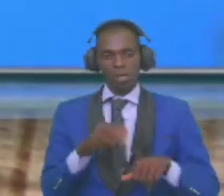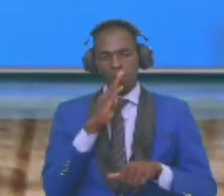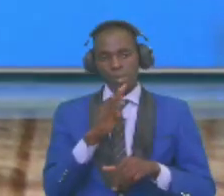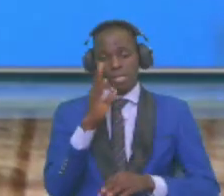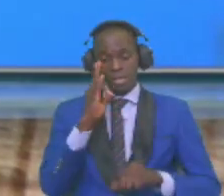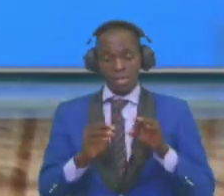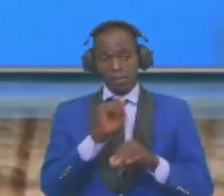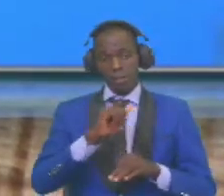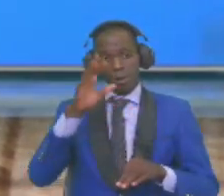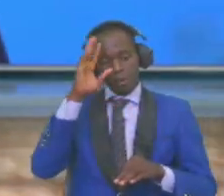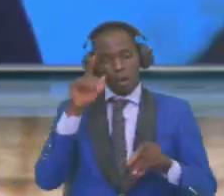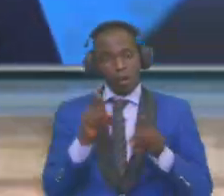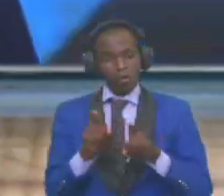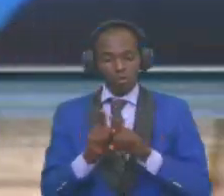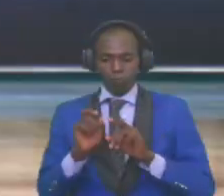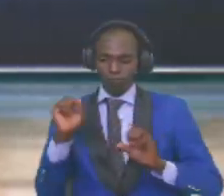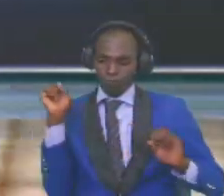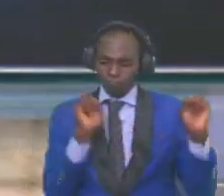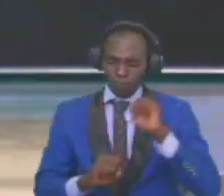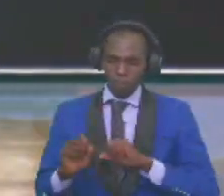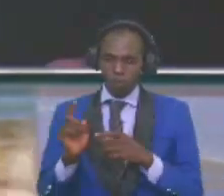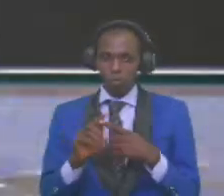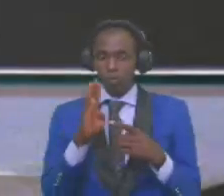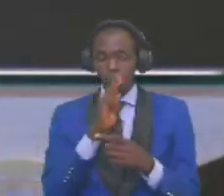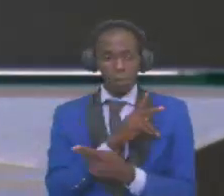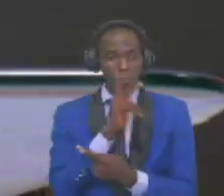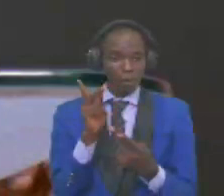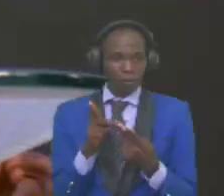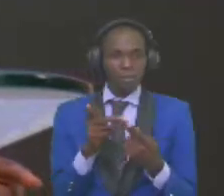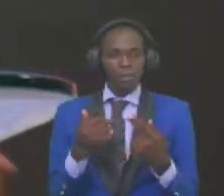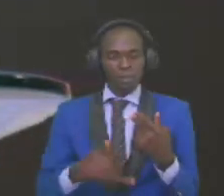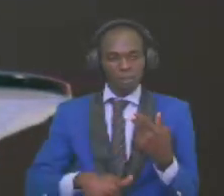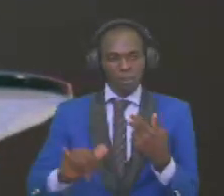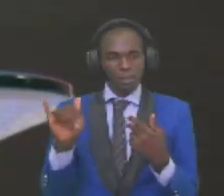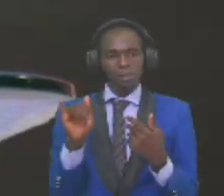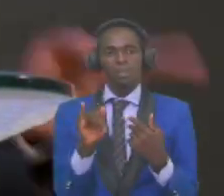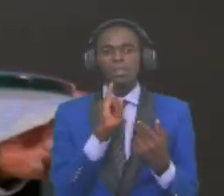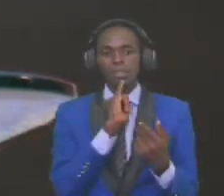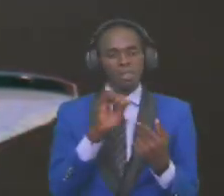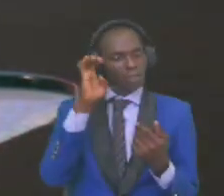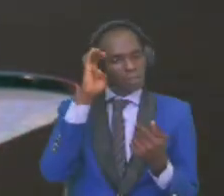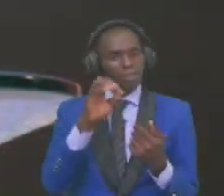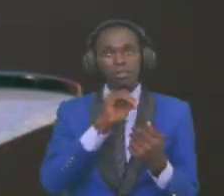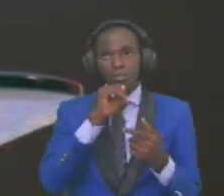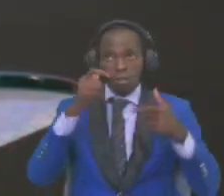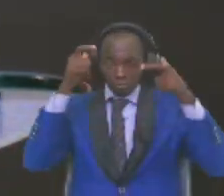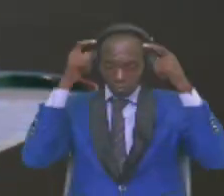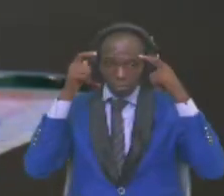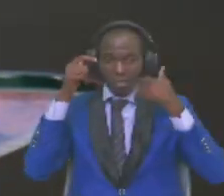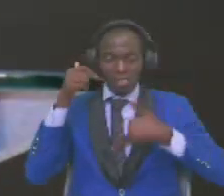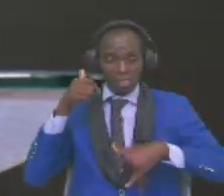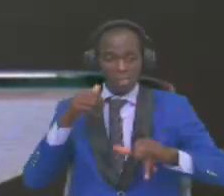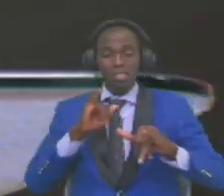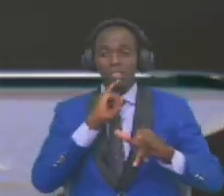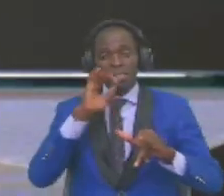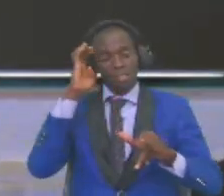l'athlète les parcs ou rooney s'il a combattu suivant les règles et il